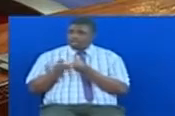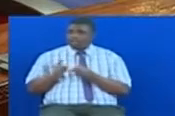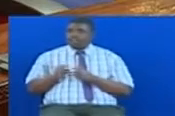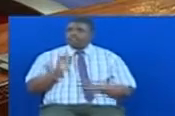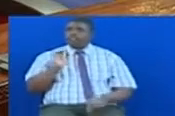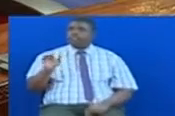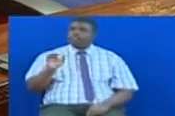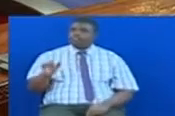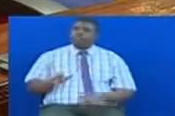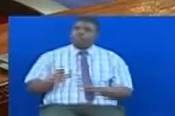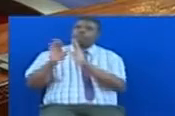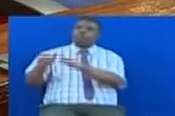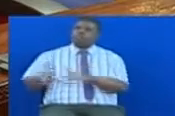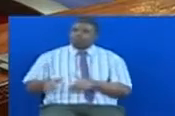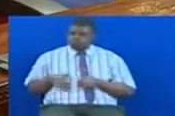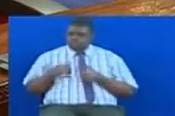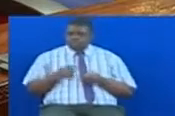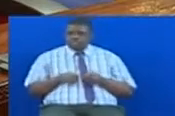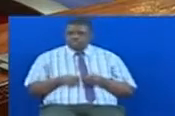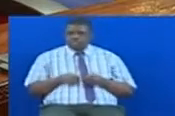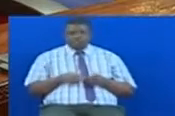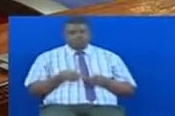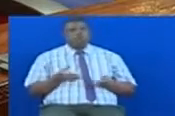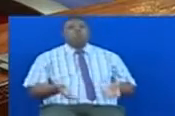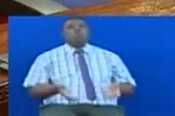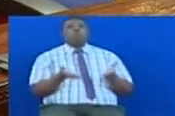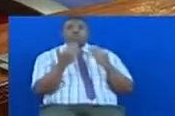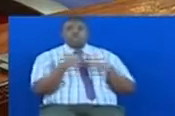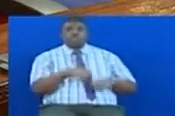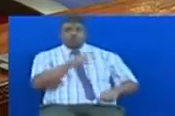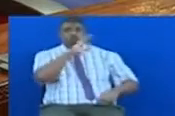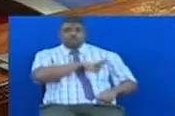niliambie bunge lako tukufu kwamba uwezekano